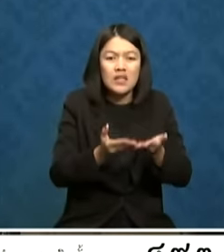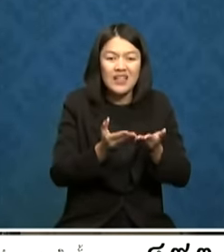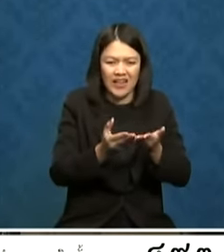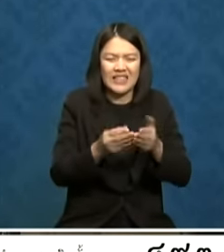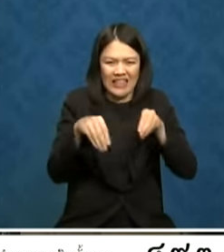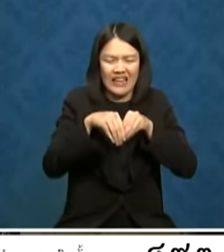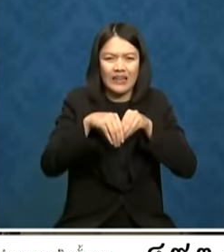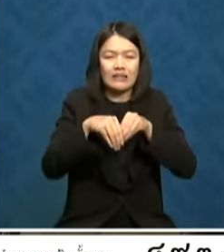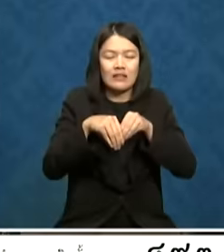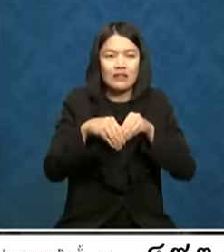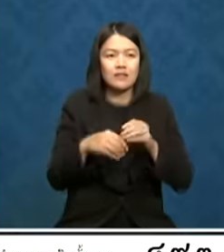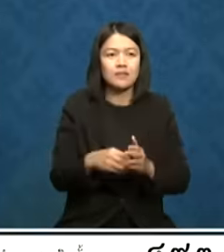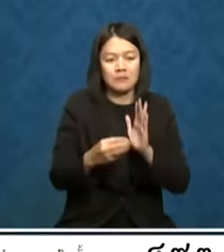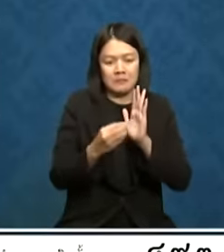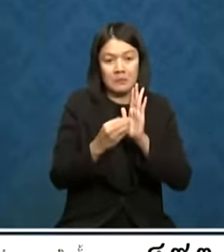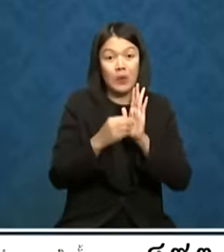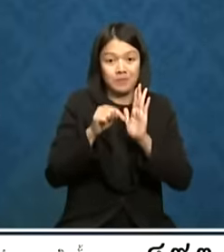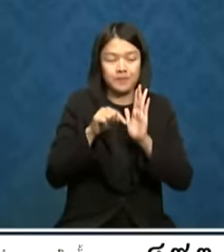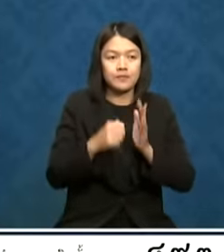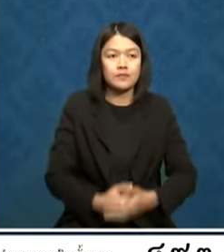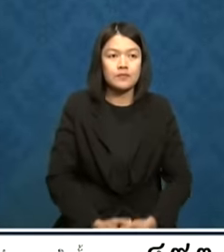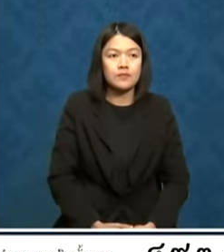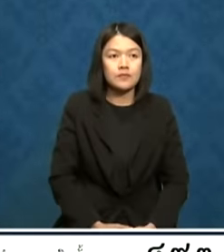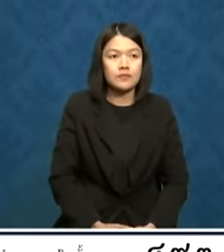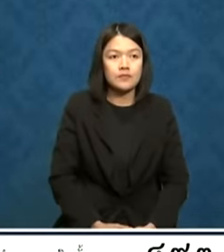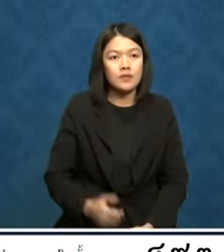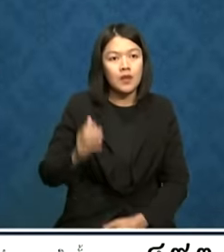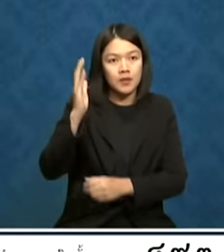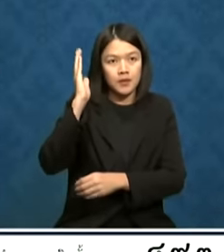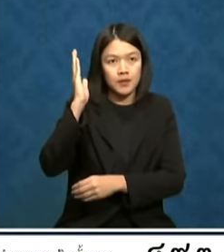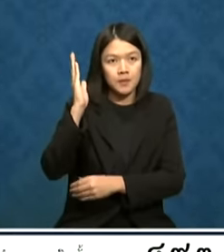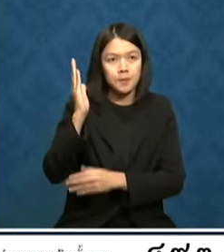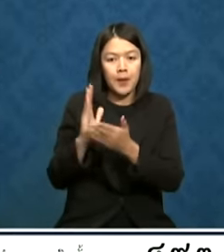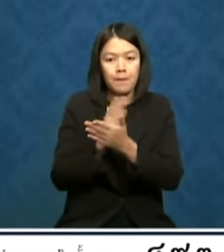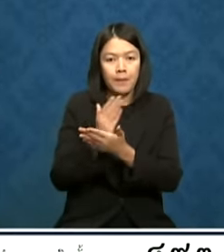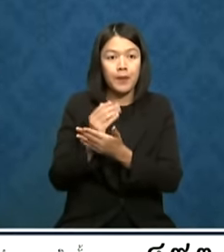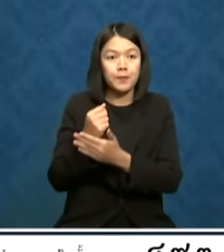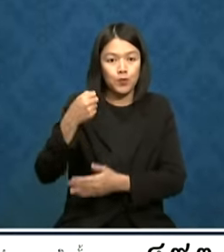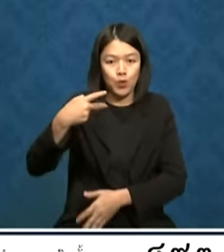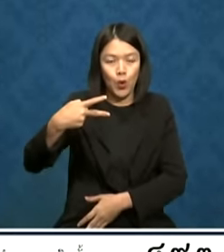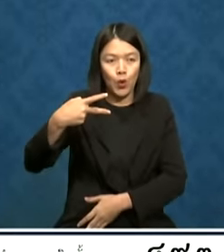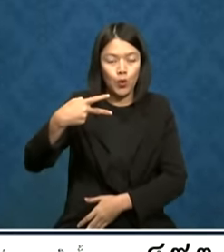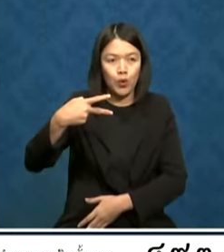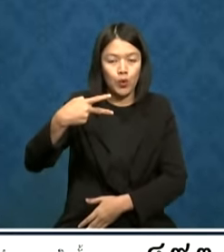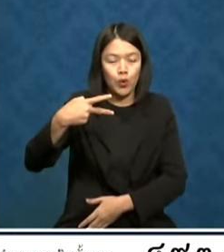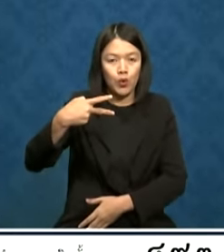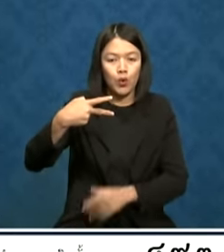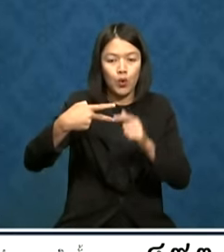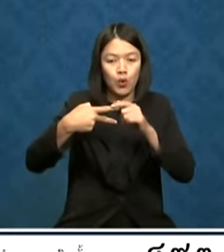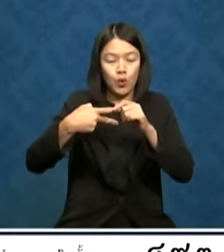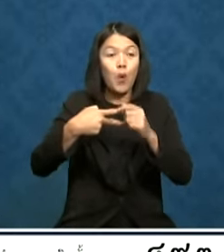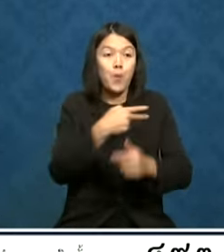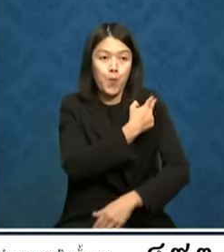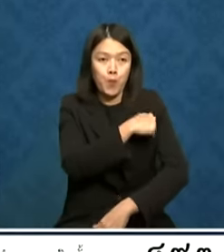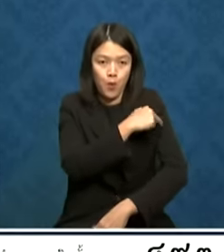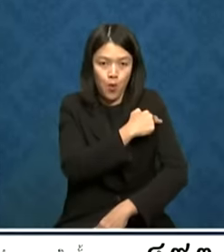นี่เองค่ะขึ้นสไลด์ได้เลยนะคะเรื่องที่ดิฉันจะหิรายต่อไปนี้จะแบ่งเป็น 2ส่วนด้วยกันค่ะส่วนแรกจะเป็นเรื่องทางการแพทย์ก่อนสัก